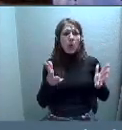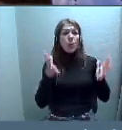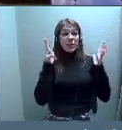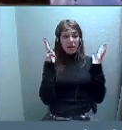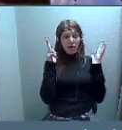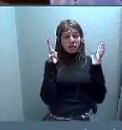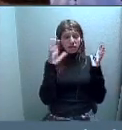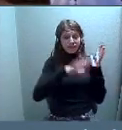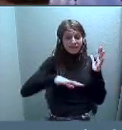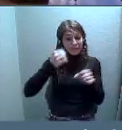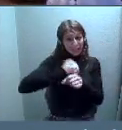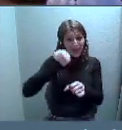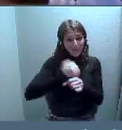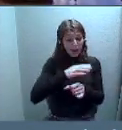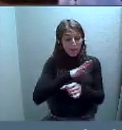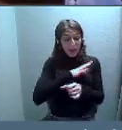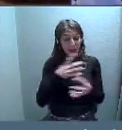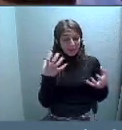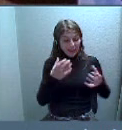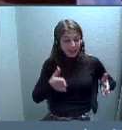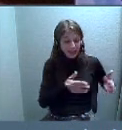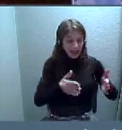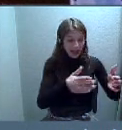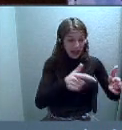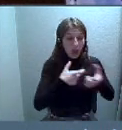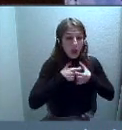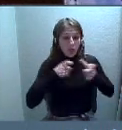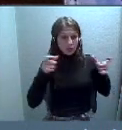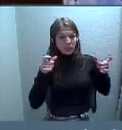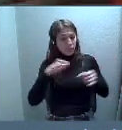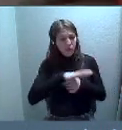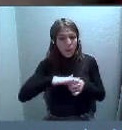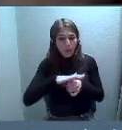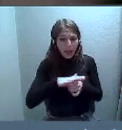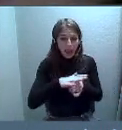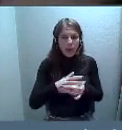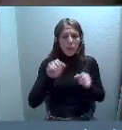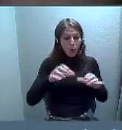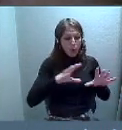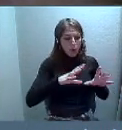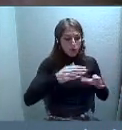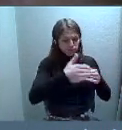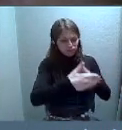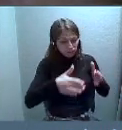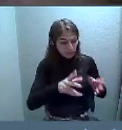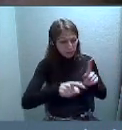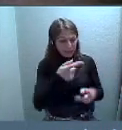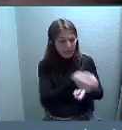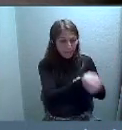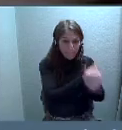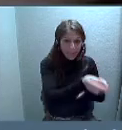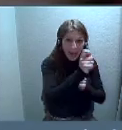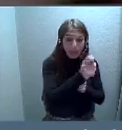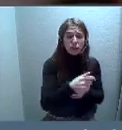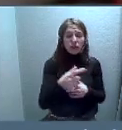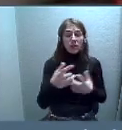justement pour rendre ce canal accessible aux handicapés par des postes de pêche, par la possibilité d'accéder le long du